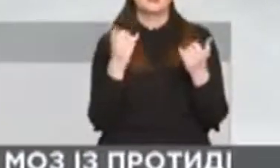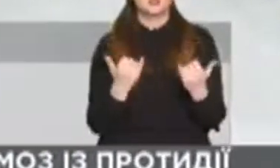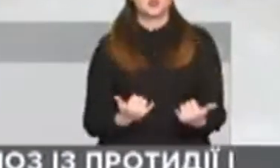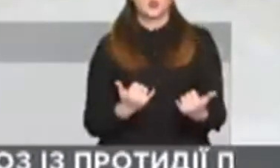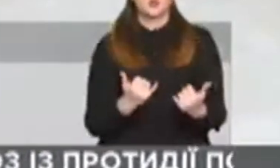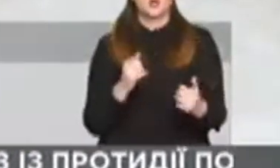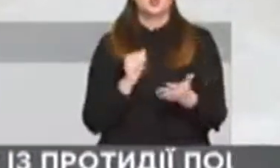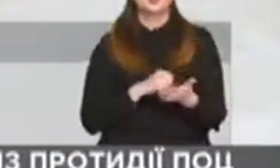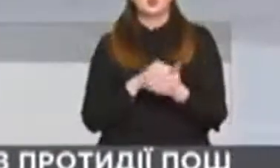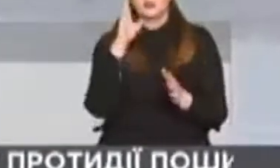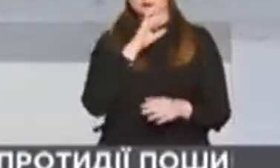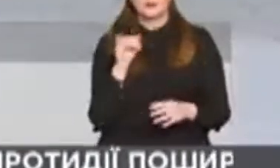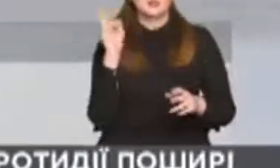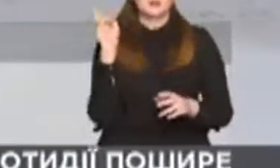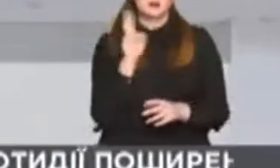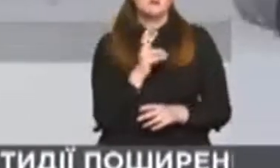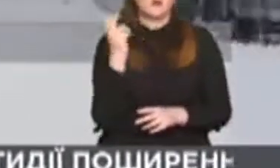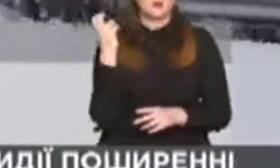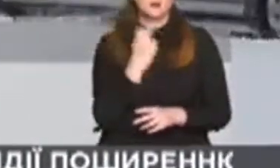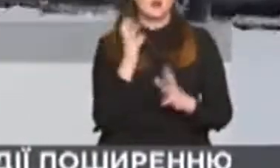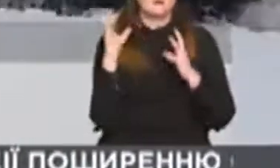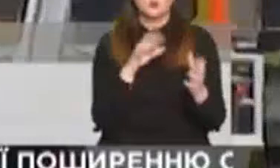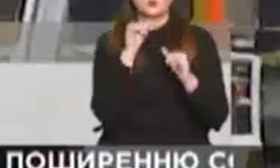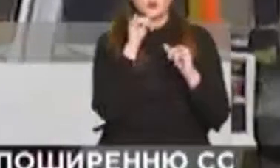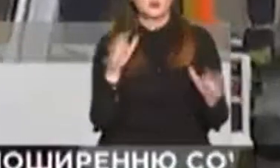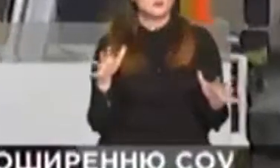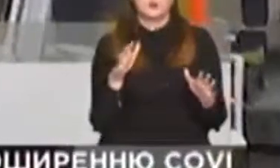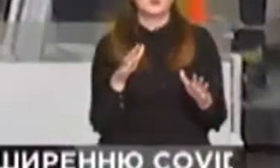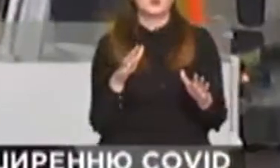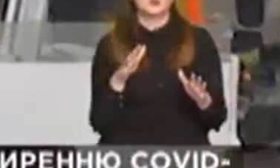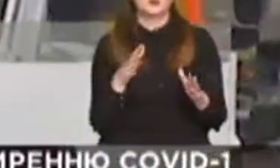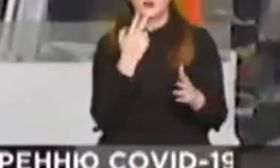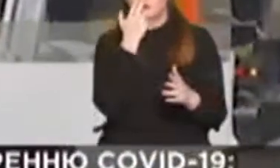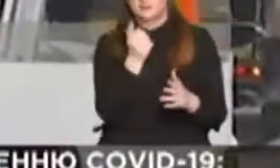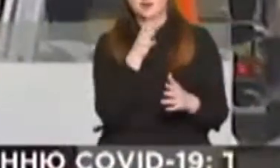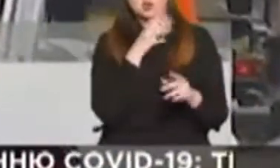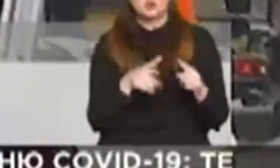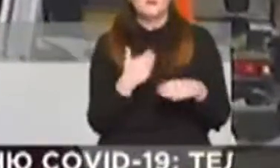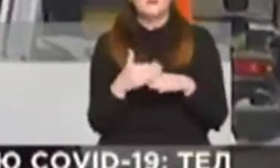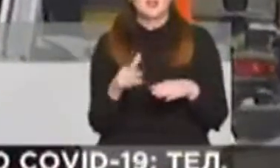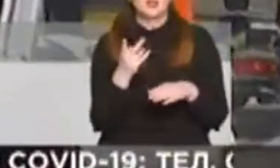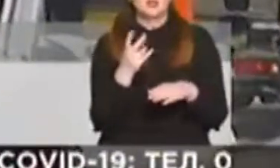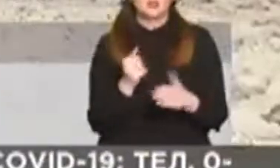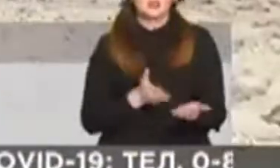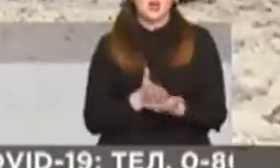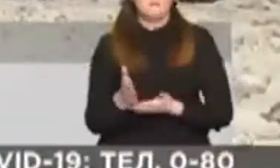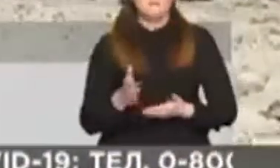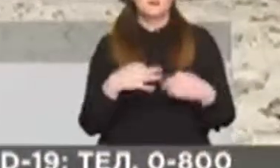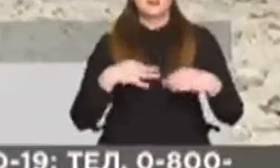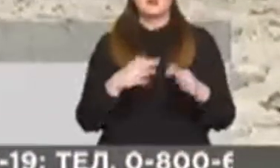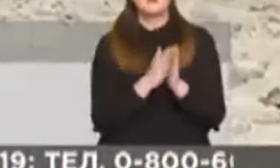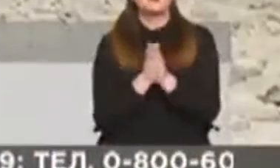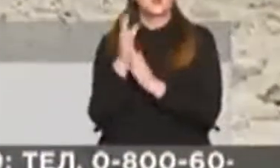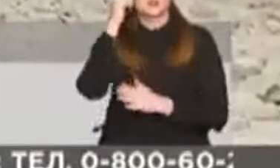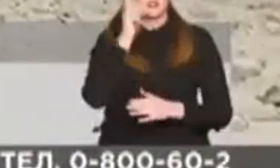сьогодні. Через негоду трамваї, тролейбуси та автобуси не можуть вкластися у звичний час, виділений на маршрут. Транспортники